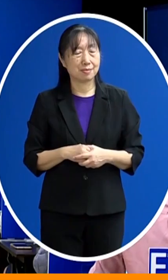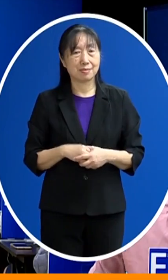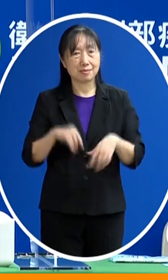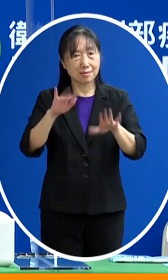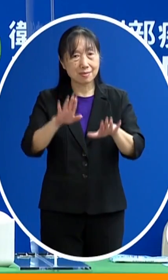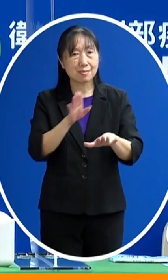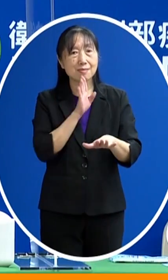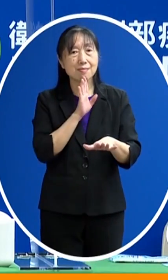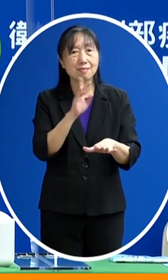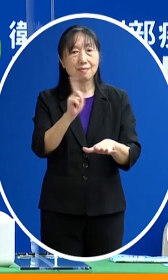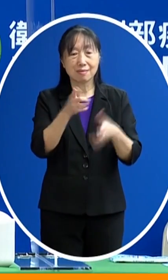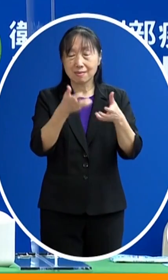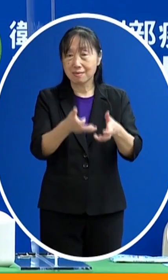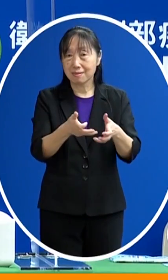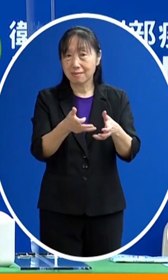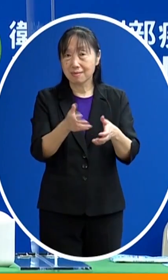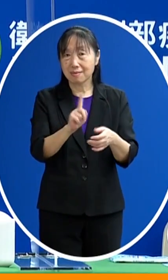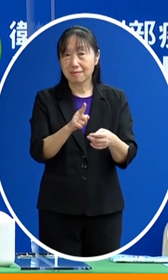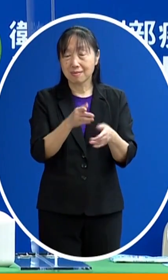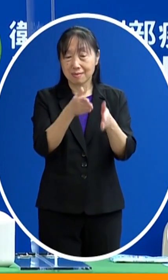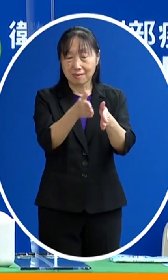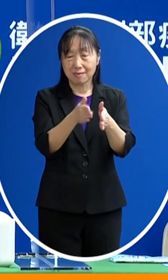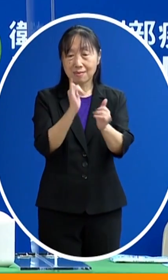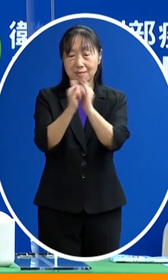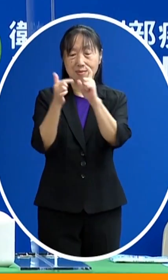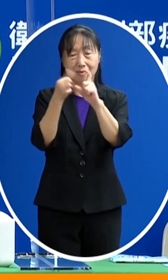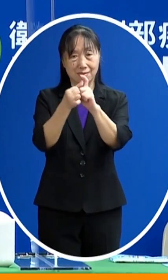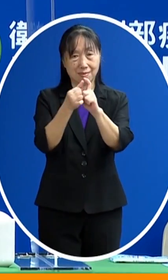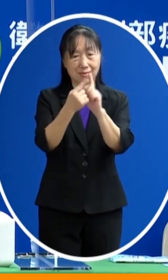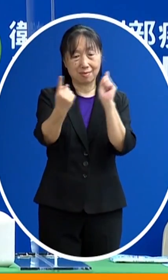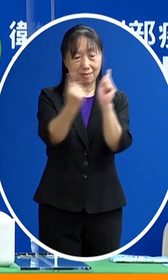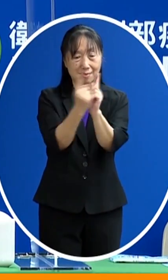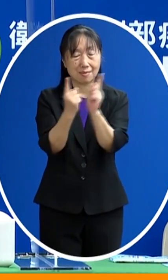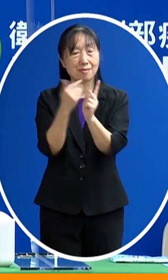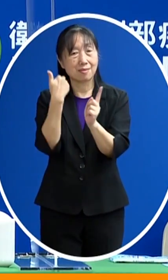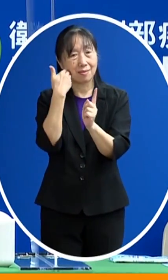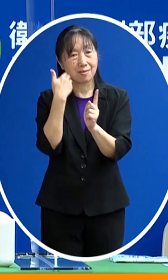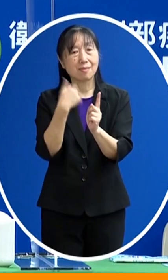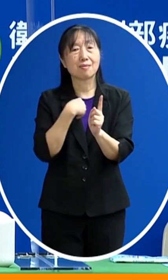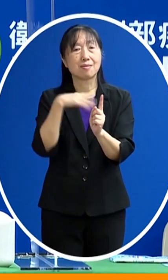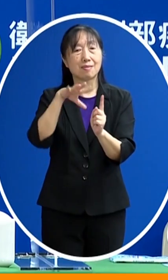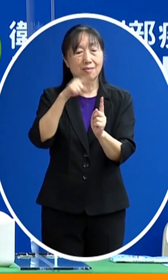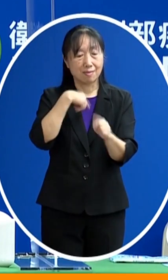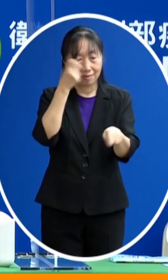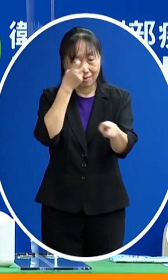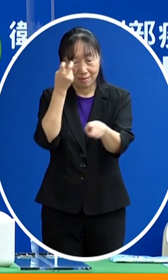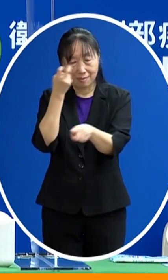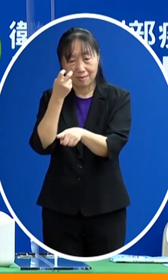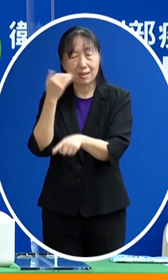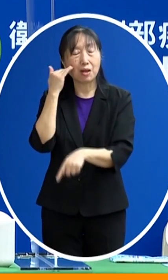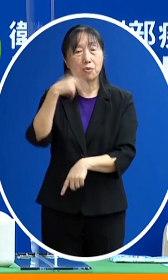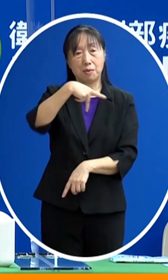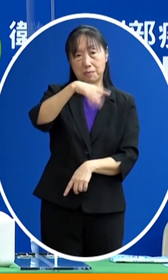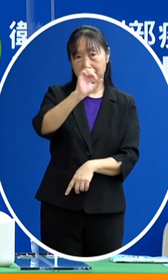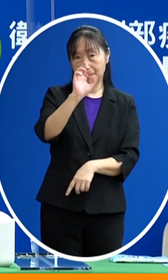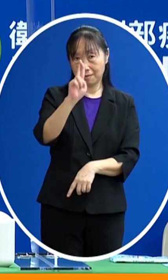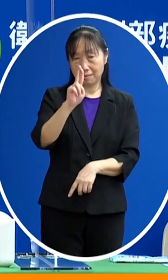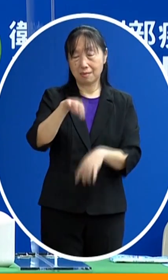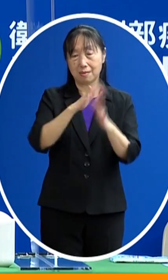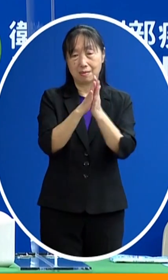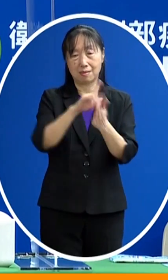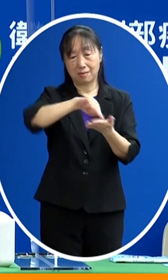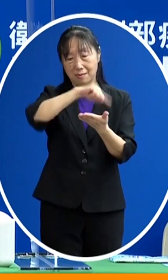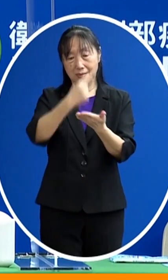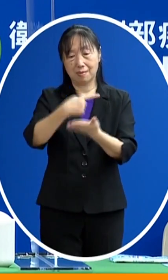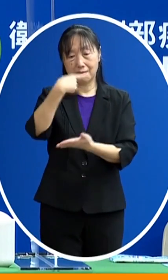现在的重要还是说哈，在社区第一层的接触者，先把它检验，如果 PCR 都阴性，那表